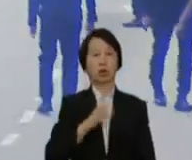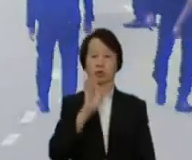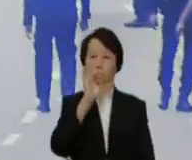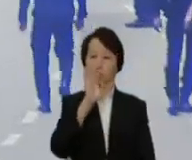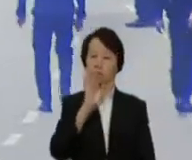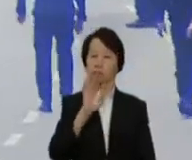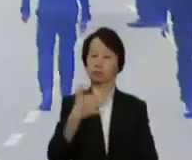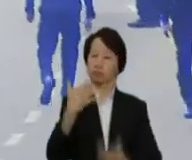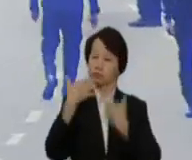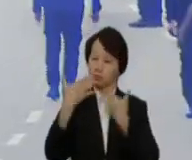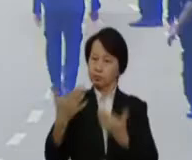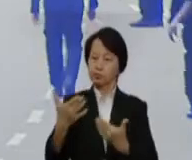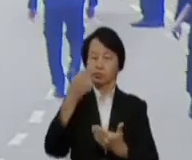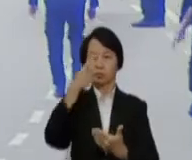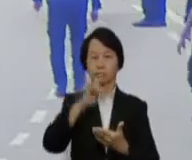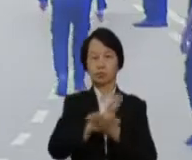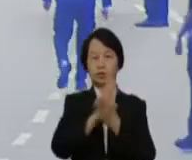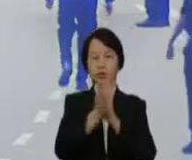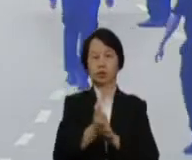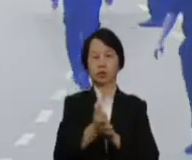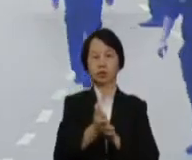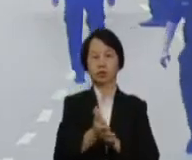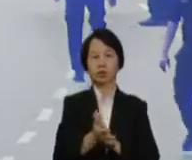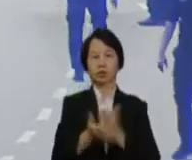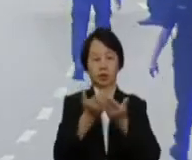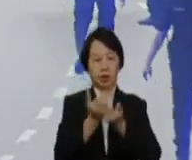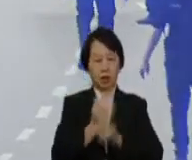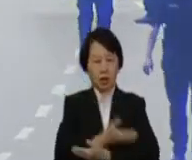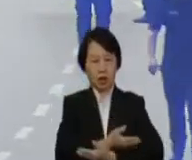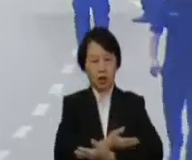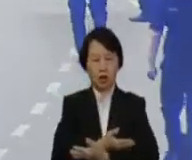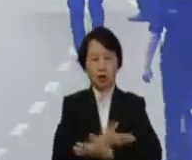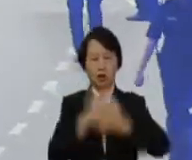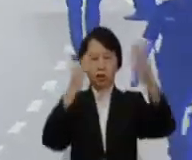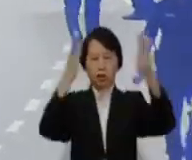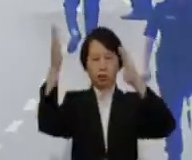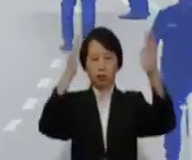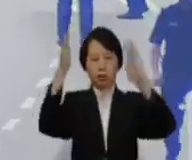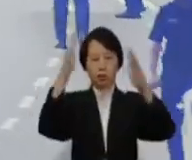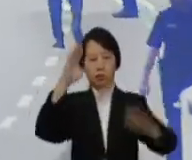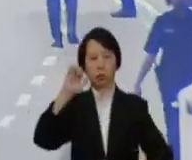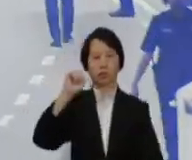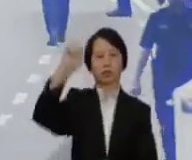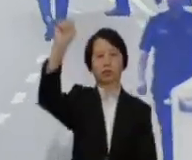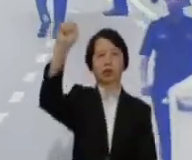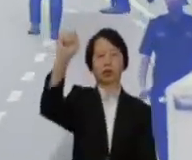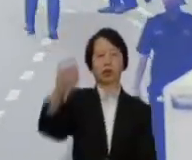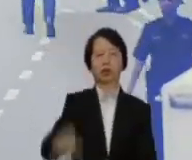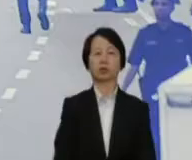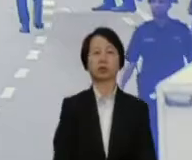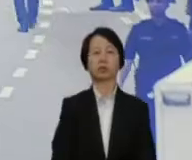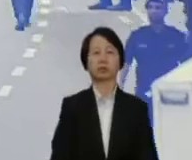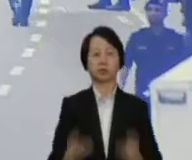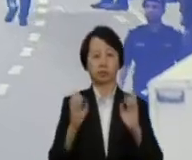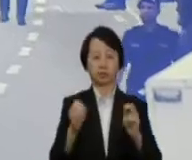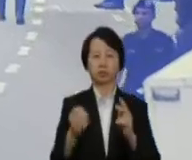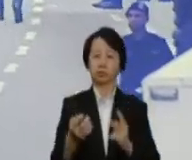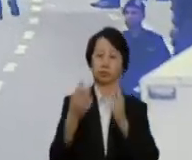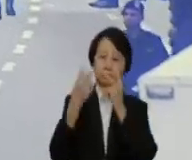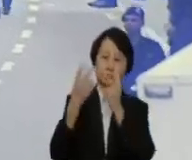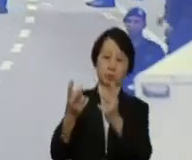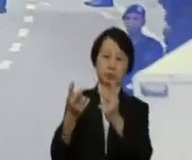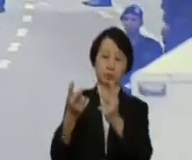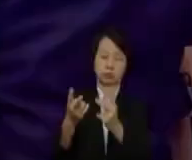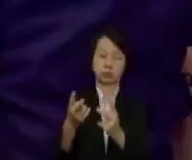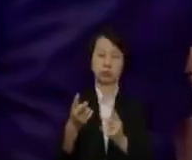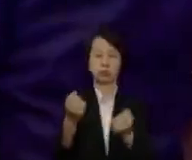satu penghargaan untuk menjadi anak Malaysia yang merdeka. Iya. Baik, ketika ini kita sedang